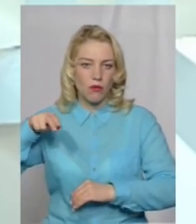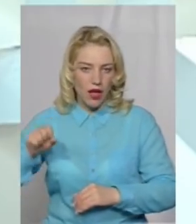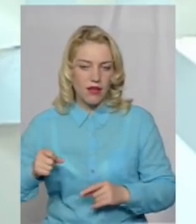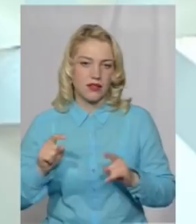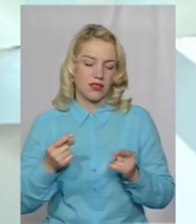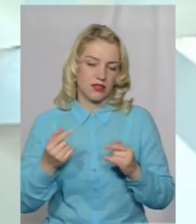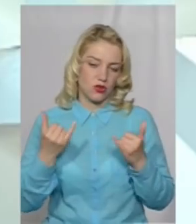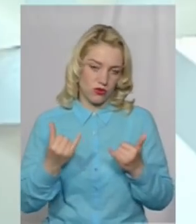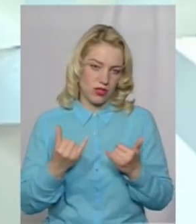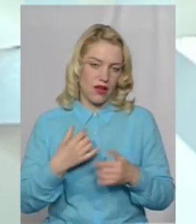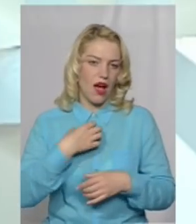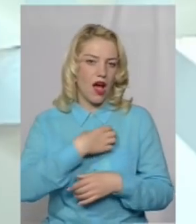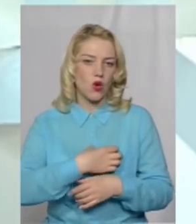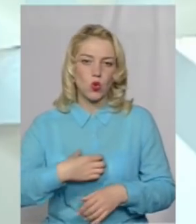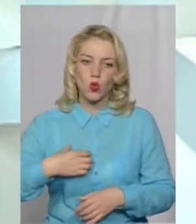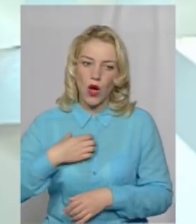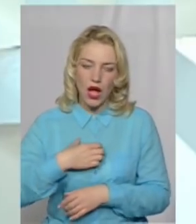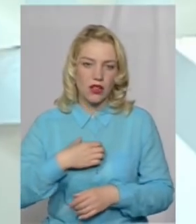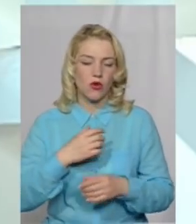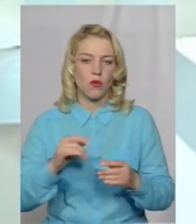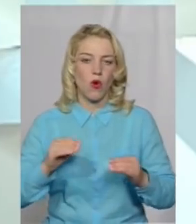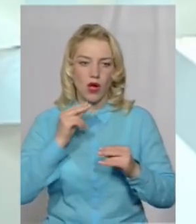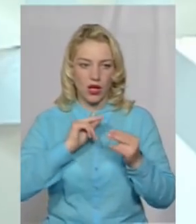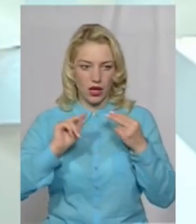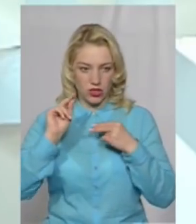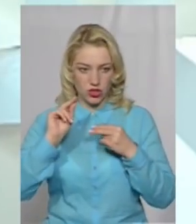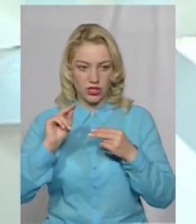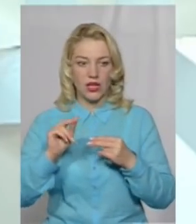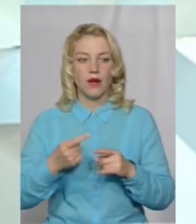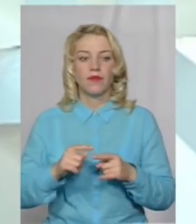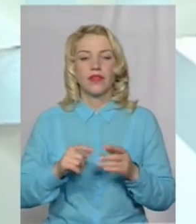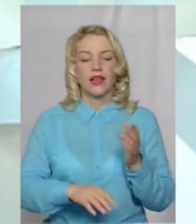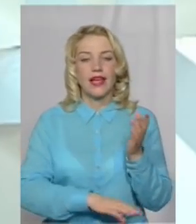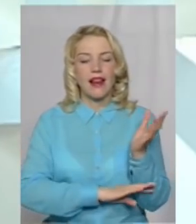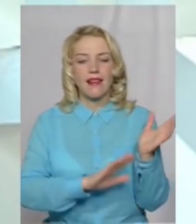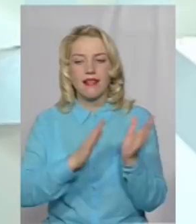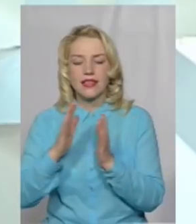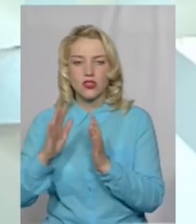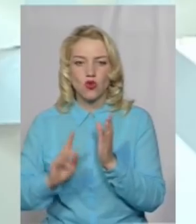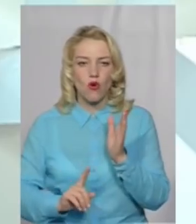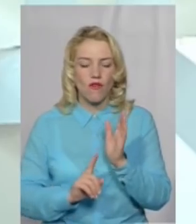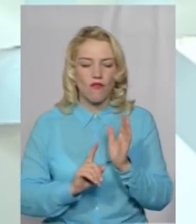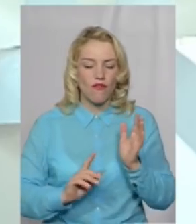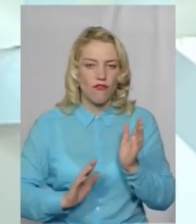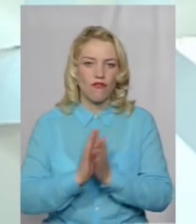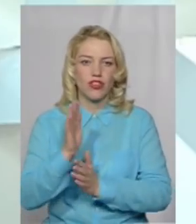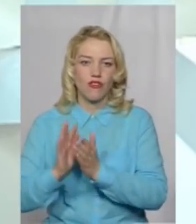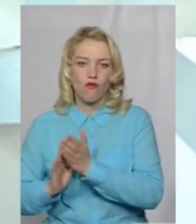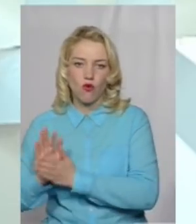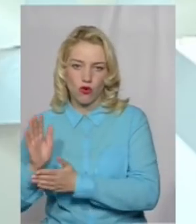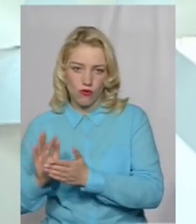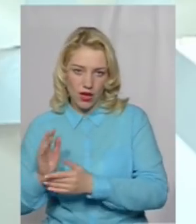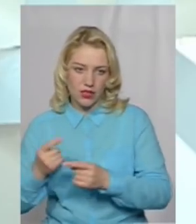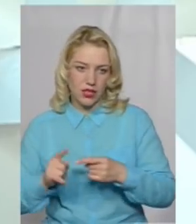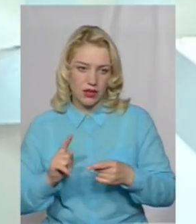наразі актуально, саме покращення лісовідтворення шляхом от застосування таких